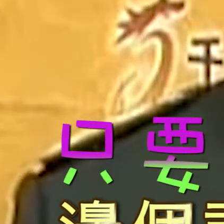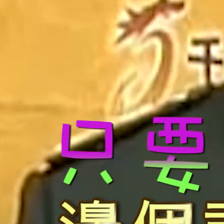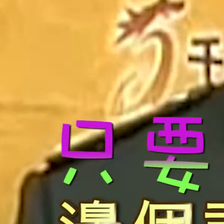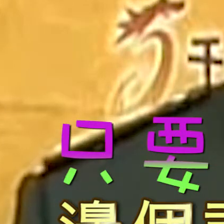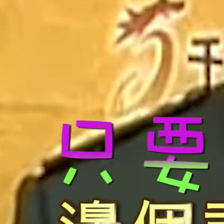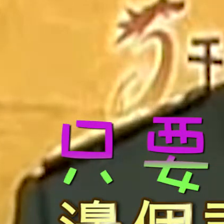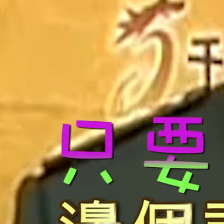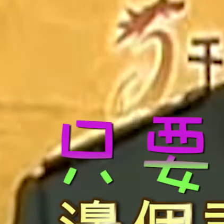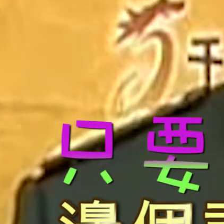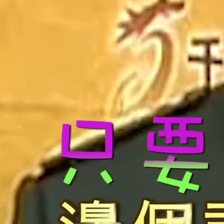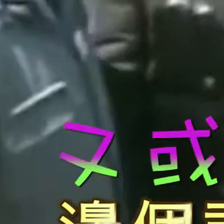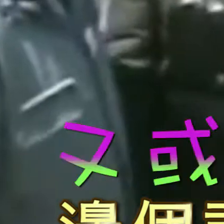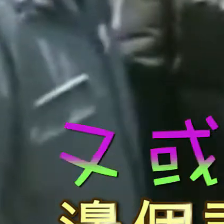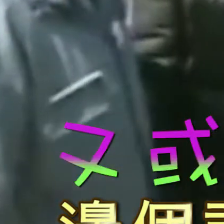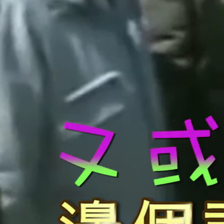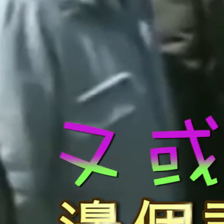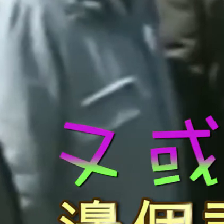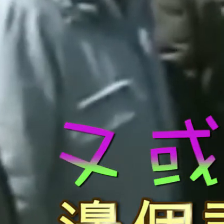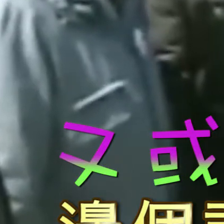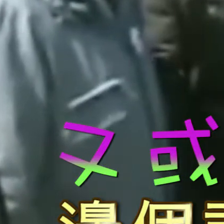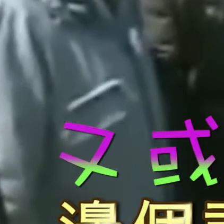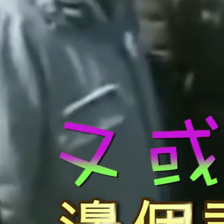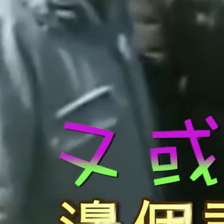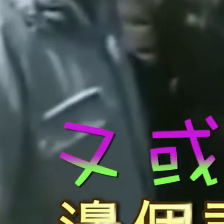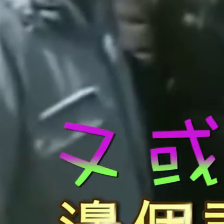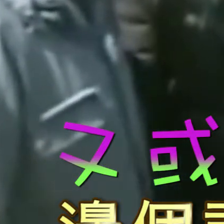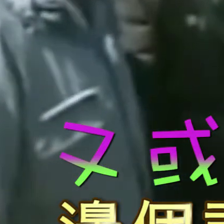么准确精确的概括。